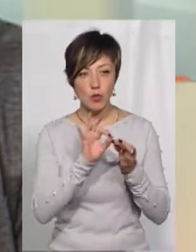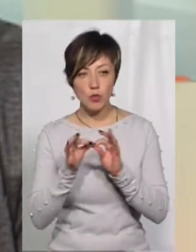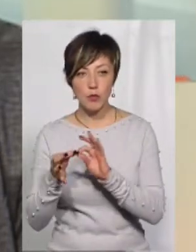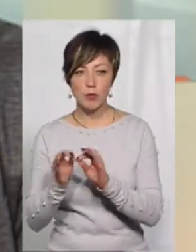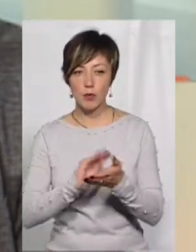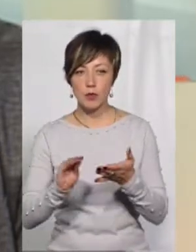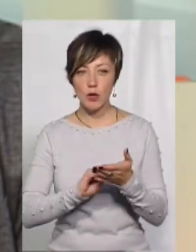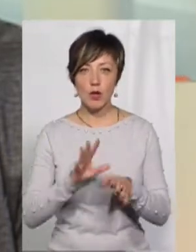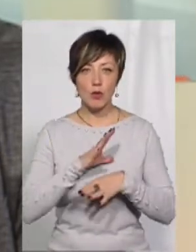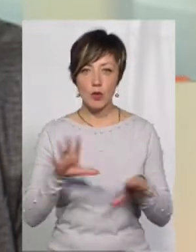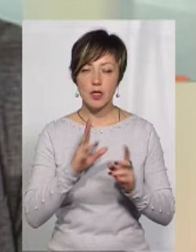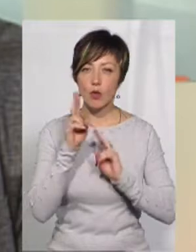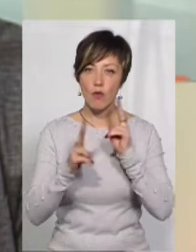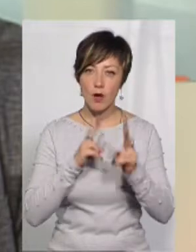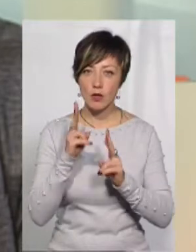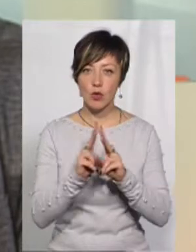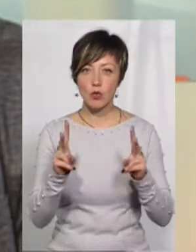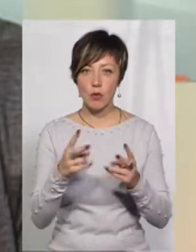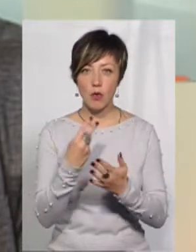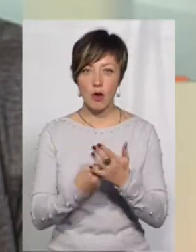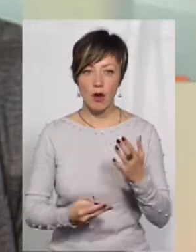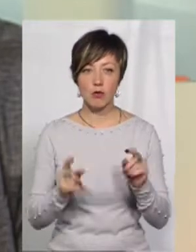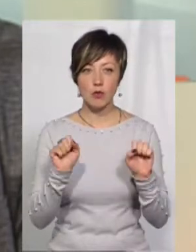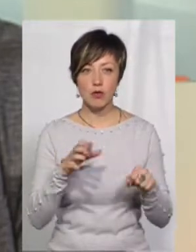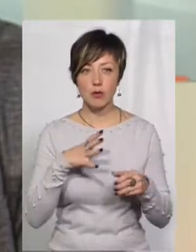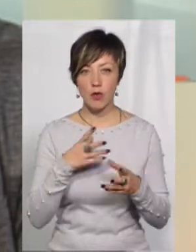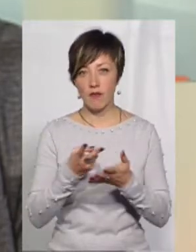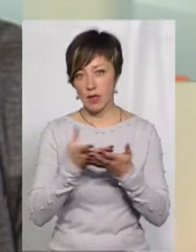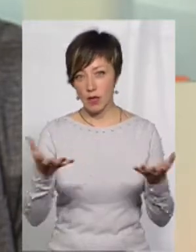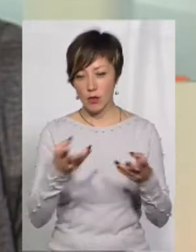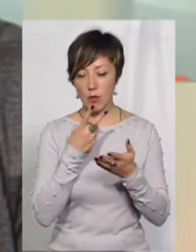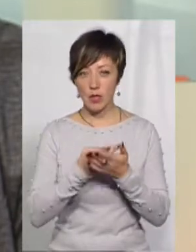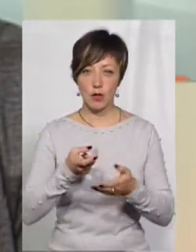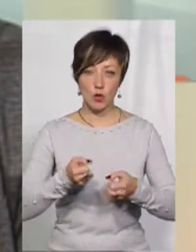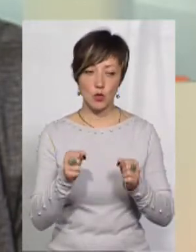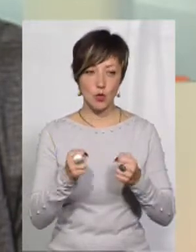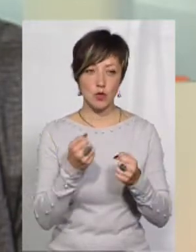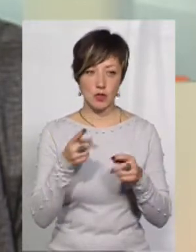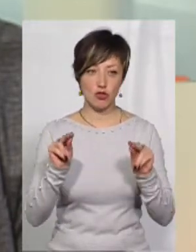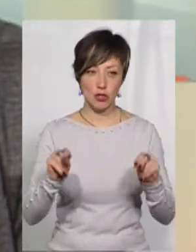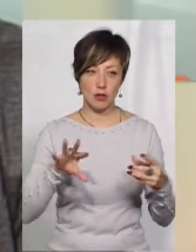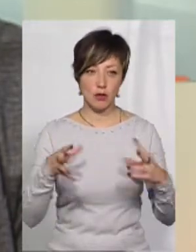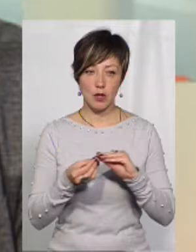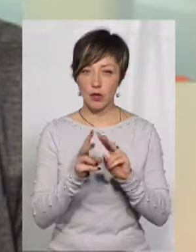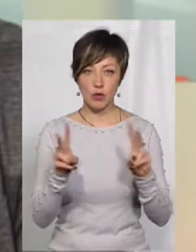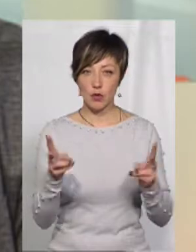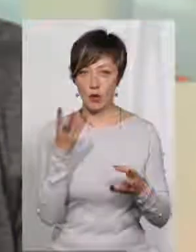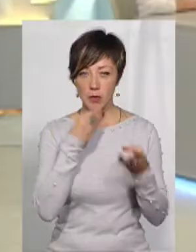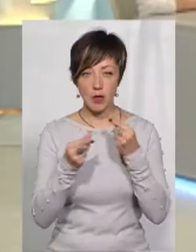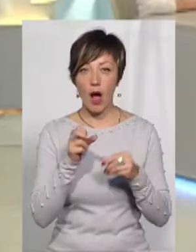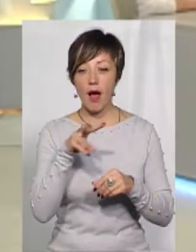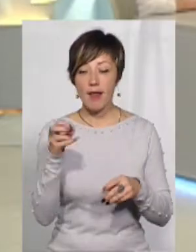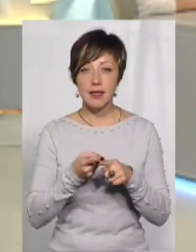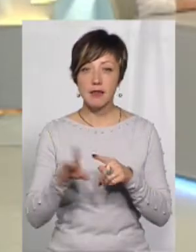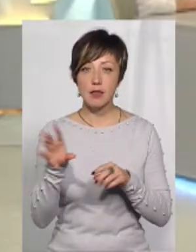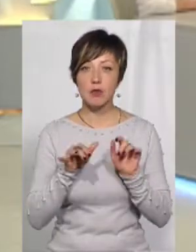прописати, щоб не було потім, якщо будуть якісь зауваження у тих, хто програв, щоб можна було відкрито показати, що, друзі, от це чесний результат, ніхто нічого не підтасовував. Але